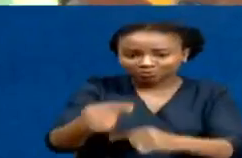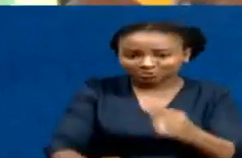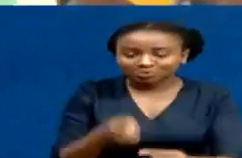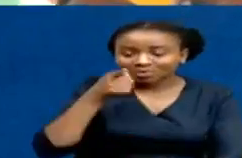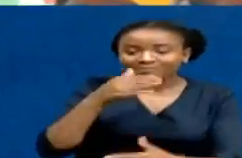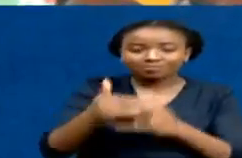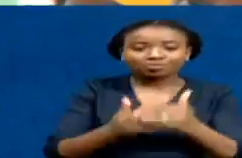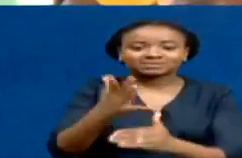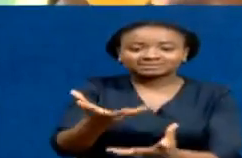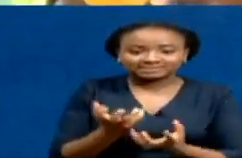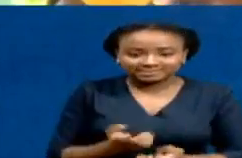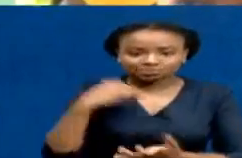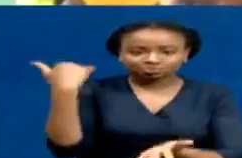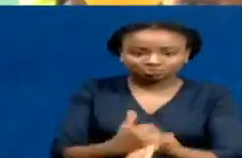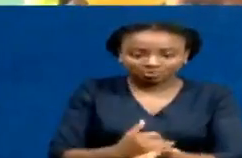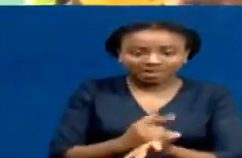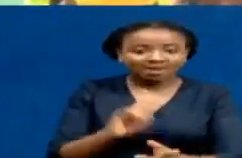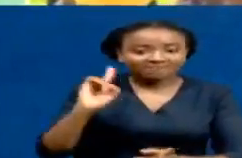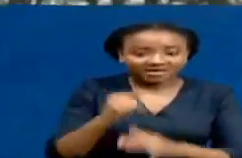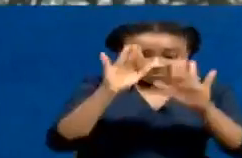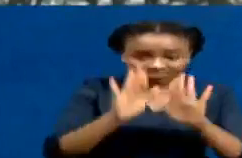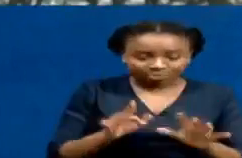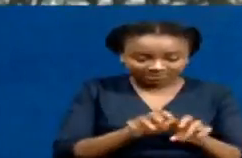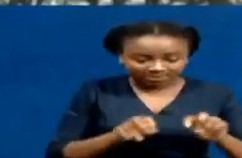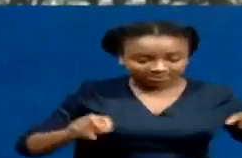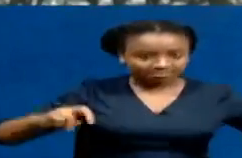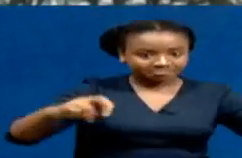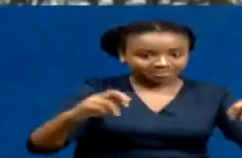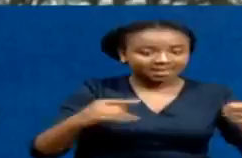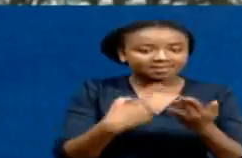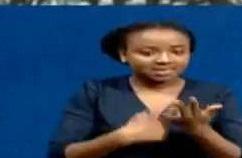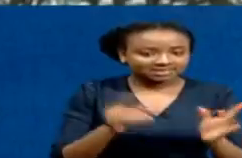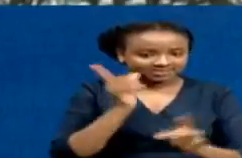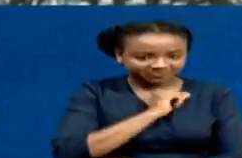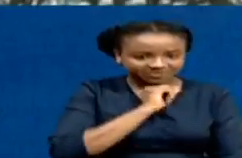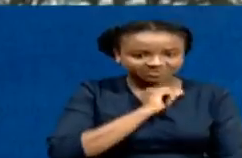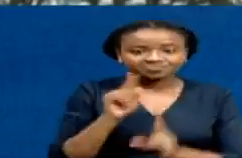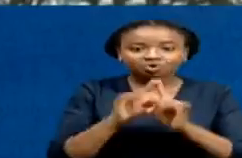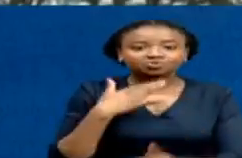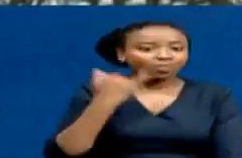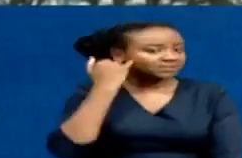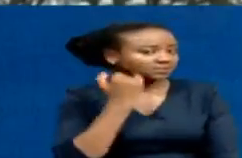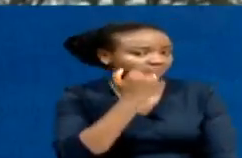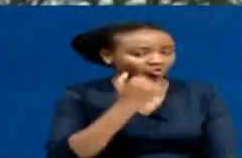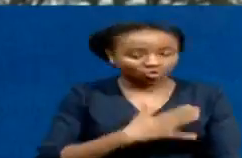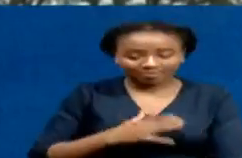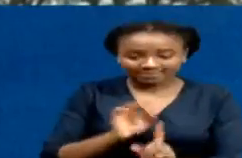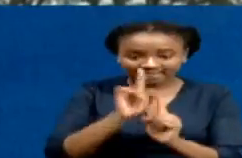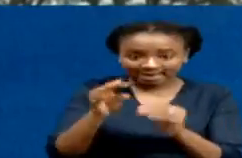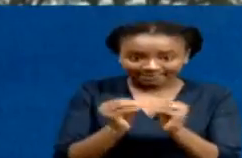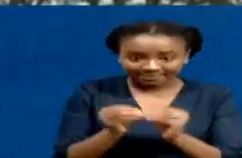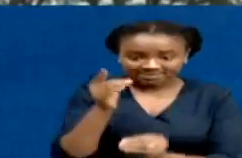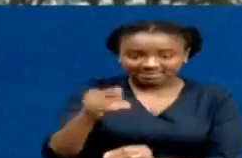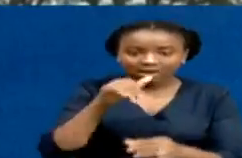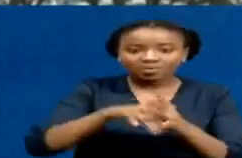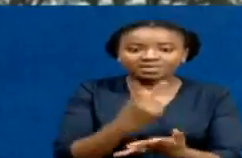The process should stop until all the parties appear. Kamati hiyo pia imemtaka Gavana Ali Hassan Joho kufika mbele ya kamati hiyo chini